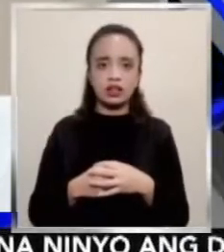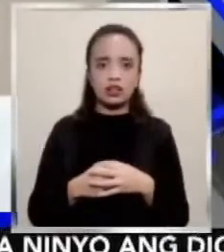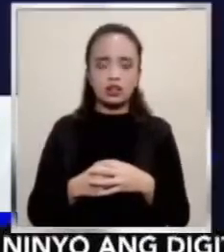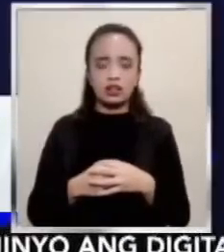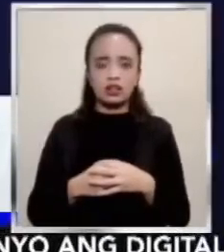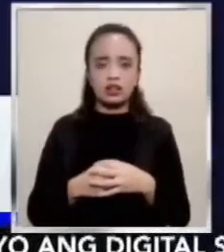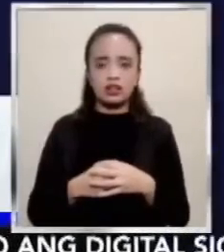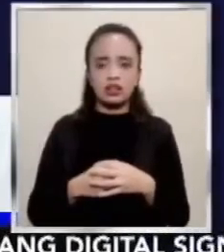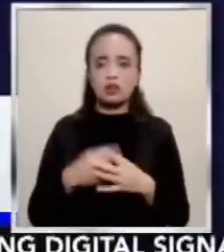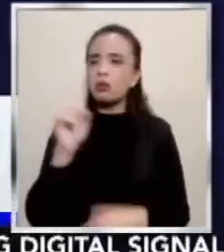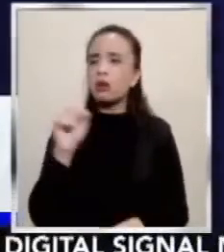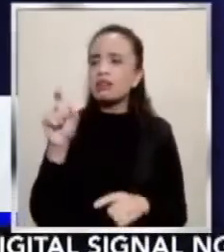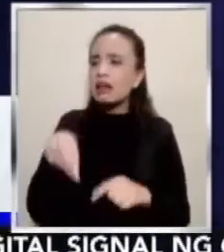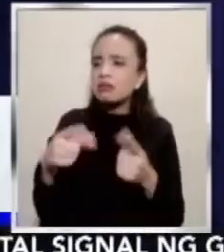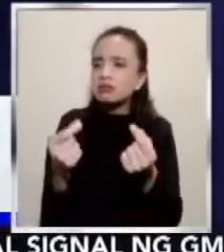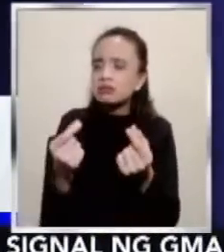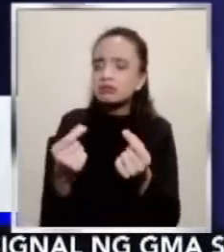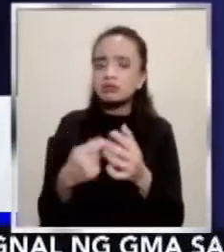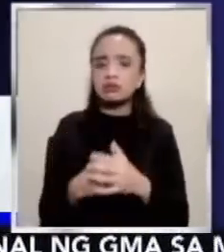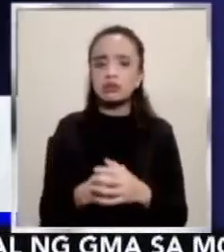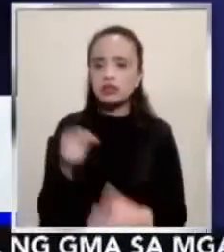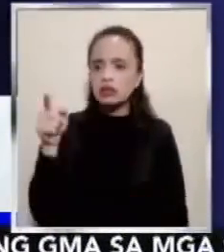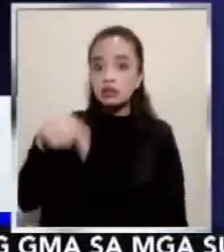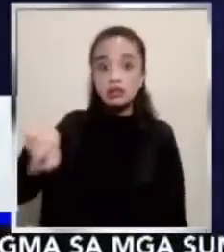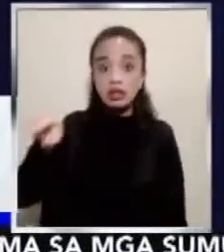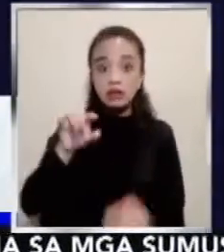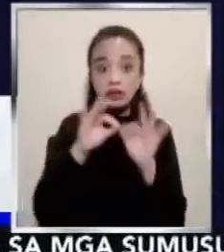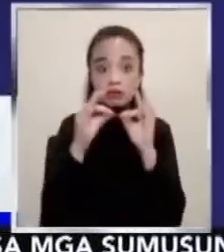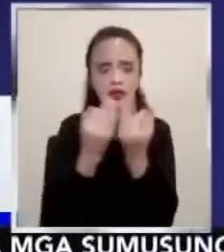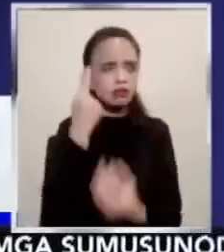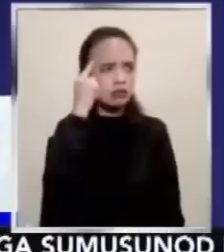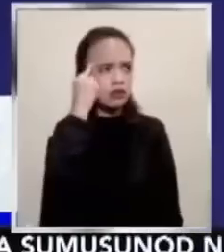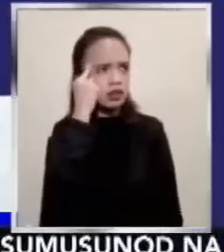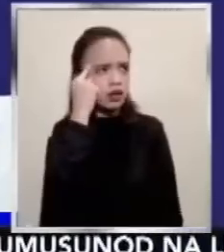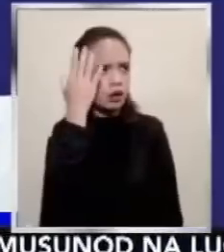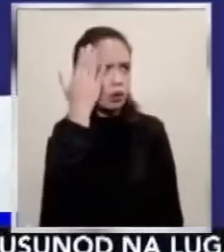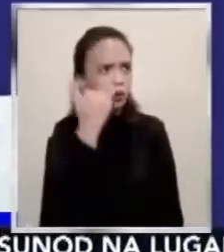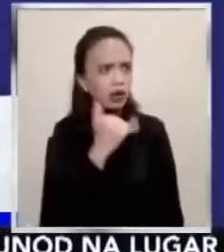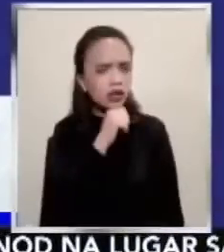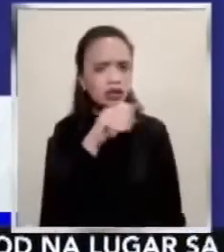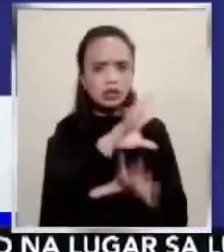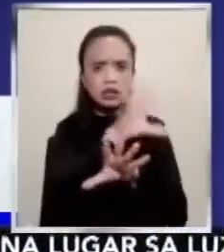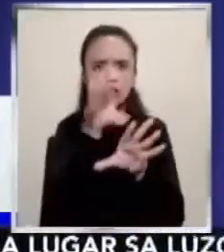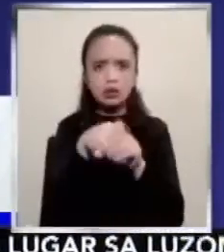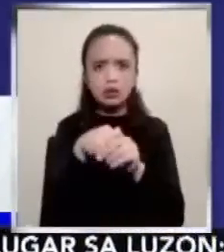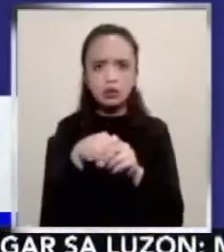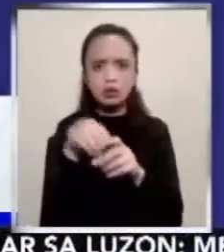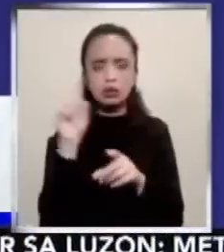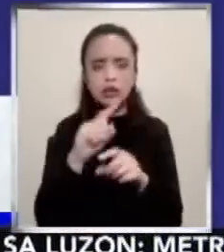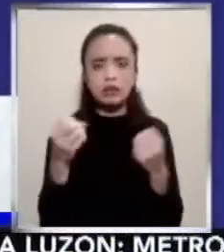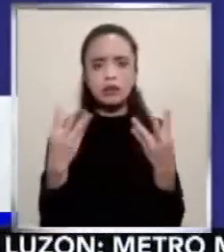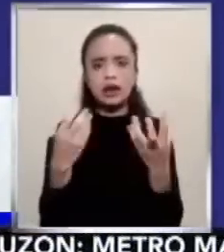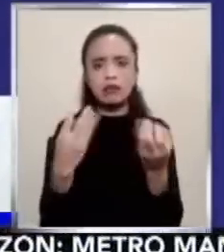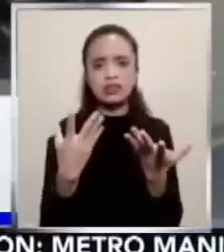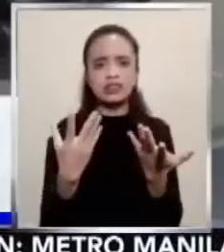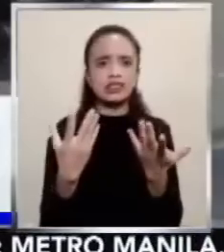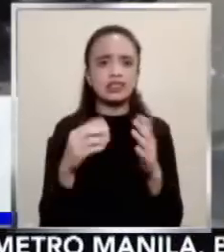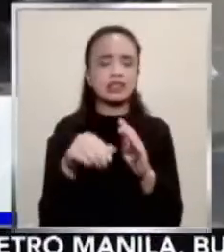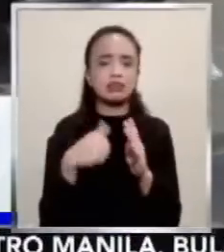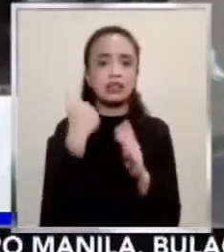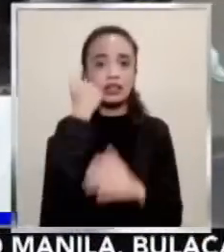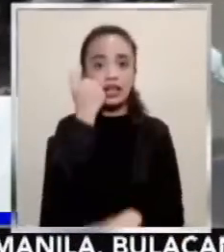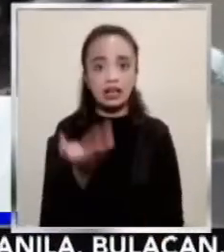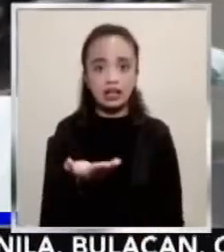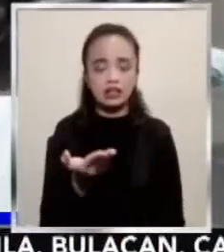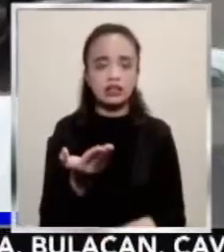dapat namin gawin? Ipinagtataka rin daw ng pamilya kung bakit hindi na isama ang multiple homicide sa mga naisambang kaso, gayong